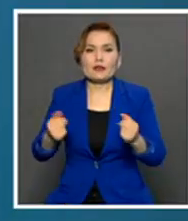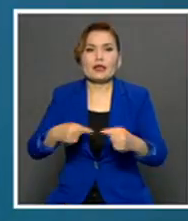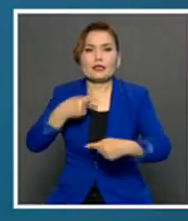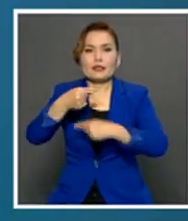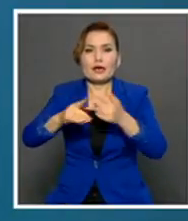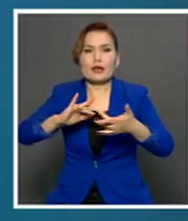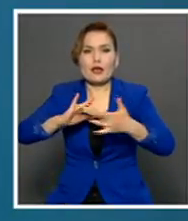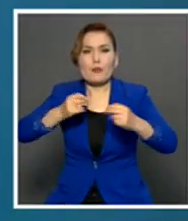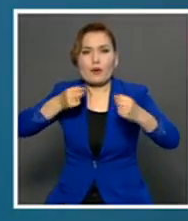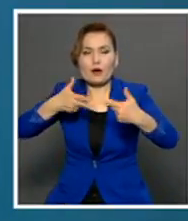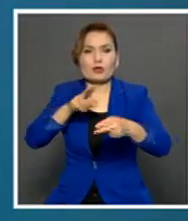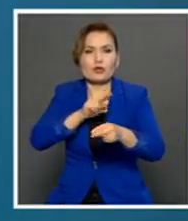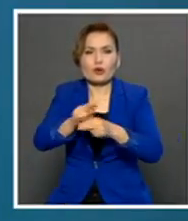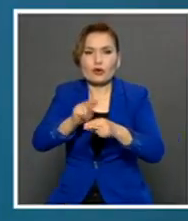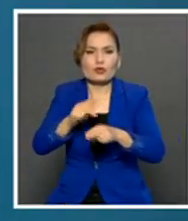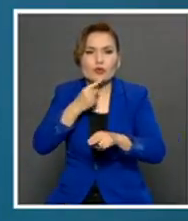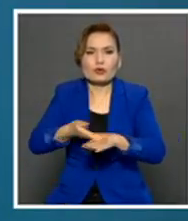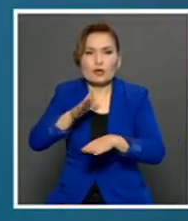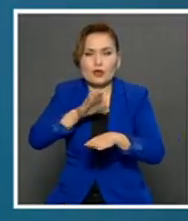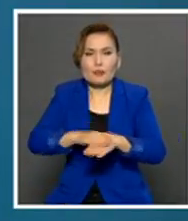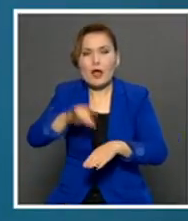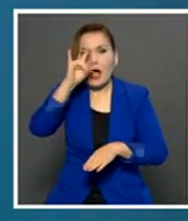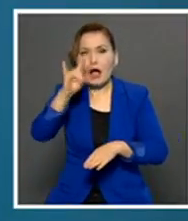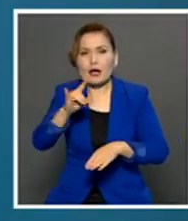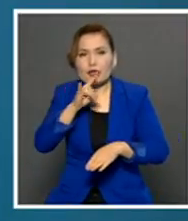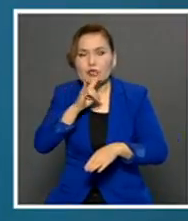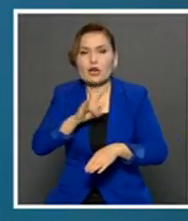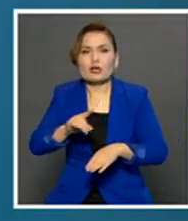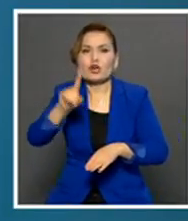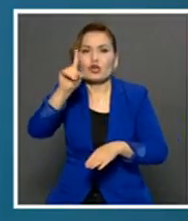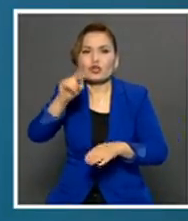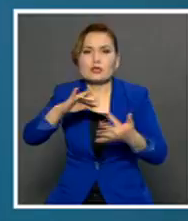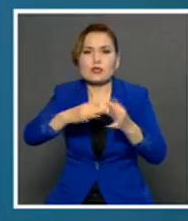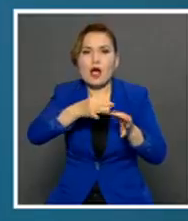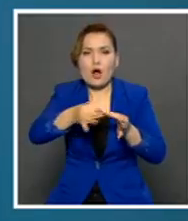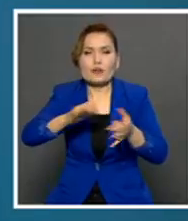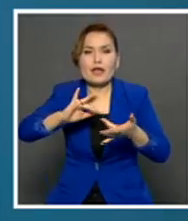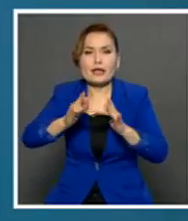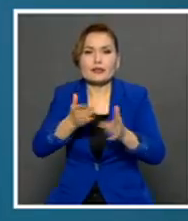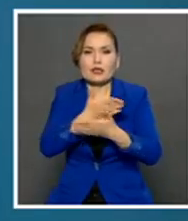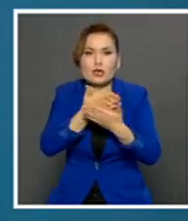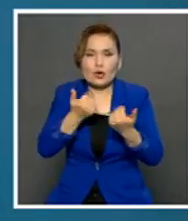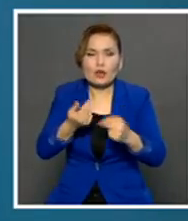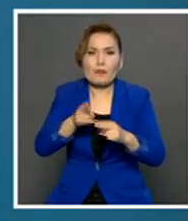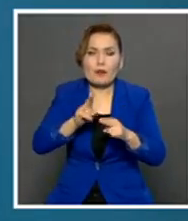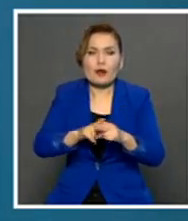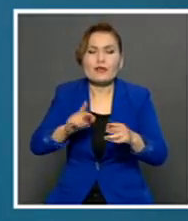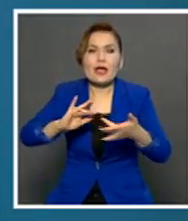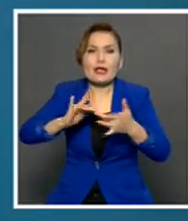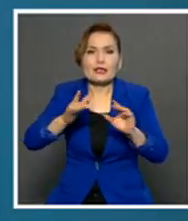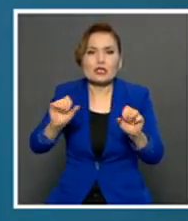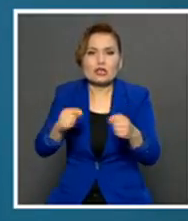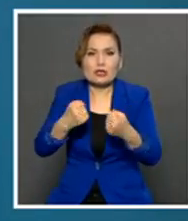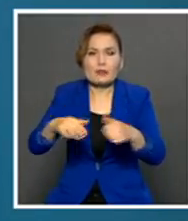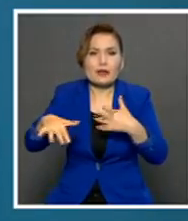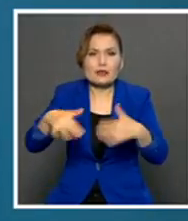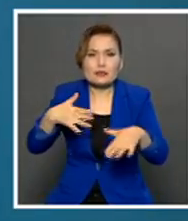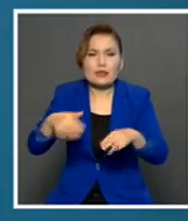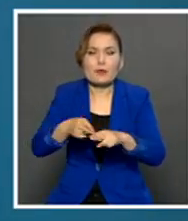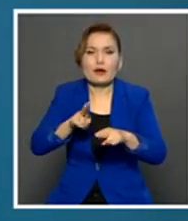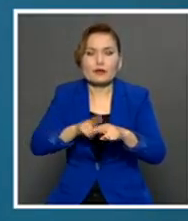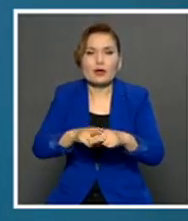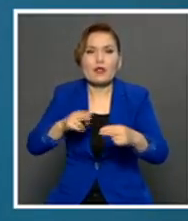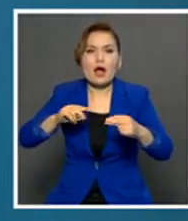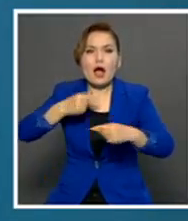Расында онлайн оқыту оңай болайын деп тұрған жоқ. Өйткені еліміздегі жүздеген ауылда интернет жоқ. Бар болғанның өзінде жылдамдығы төмен. Қашықтан оқыту